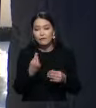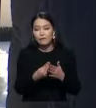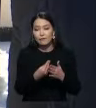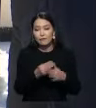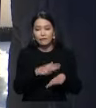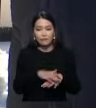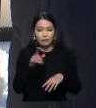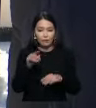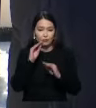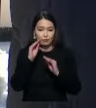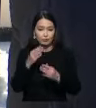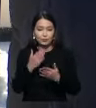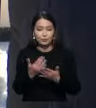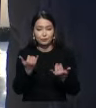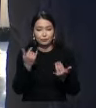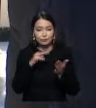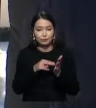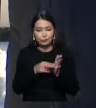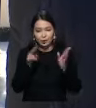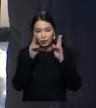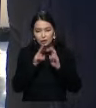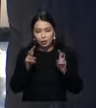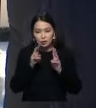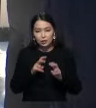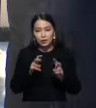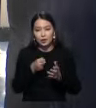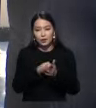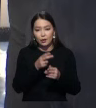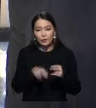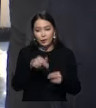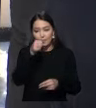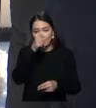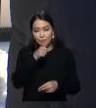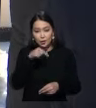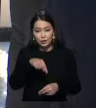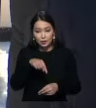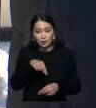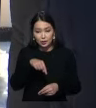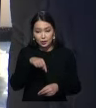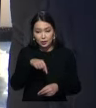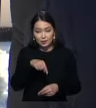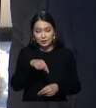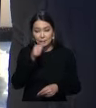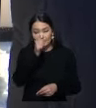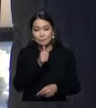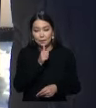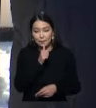данный момент находится проект на экспертизе. До конца месяца текущего года, до конца месяца этого